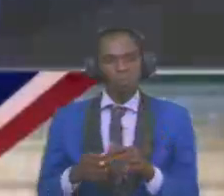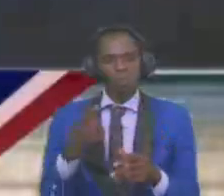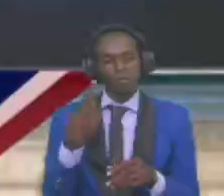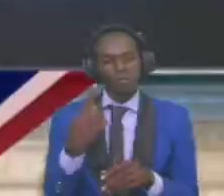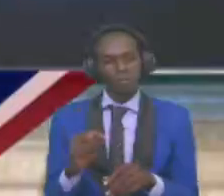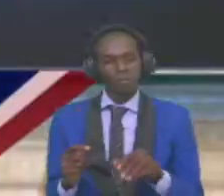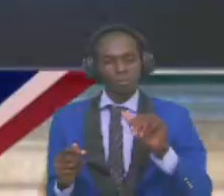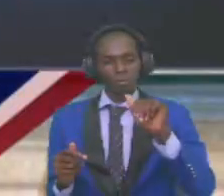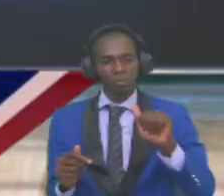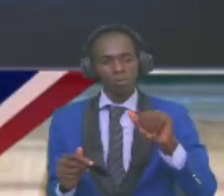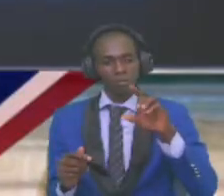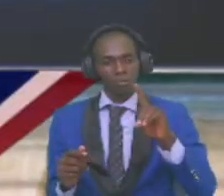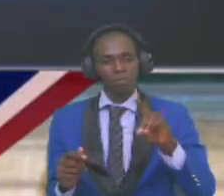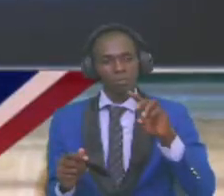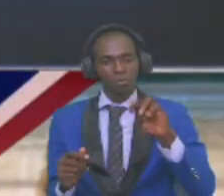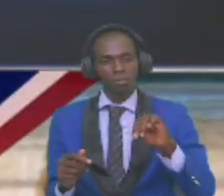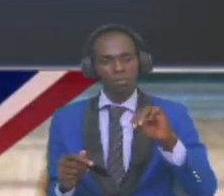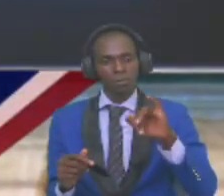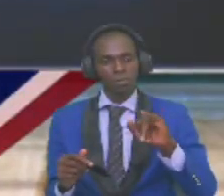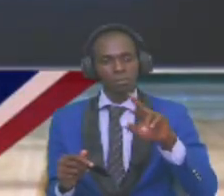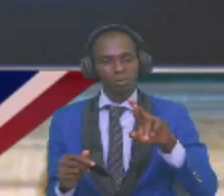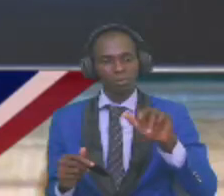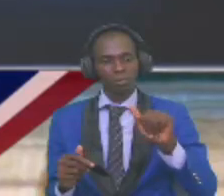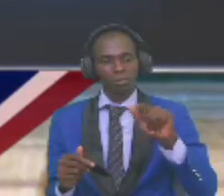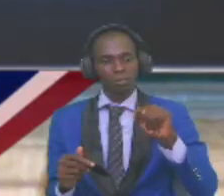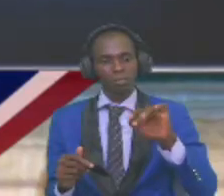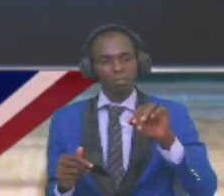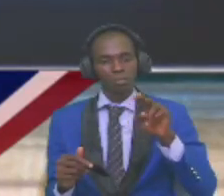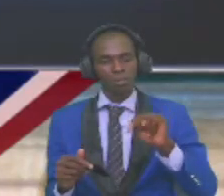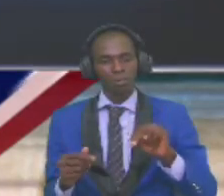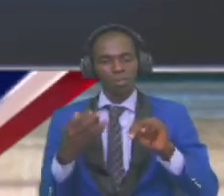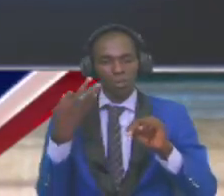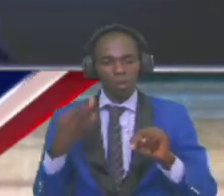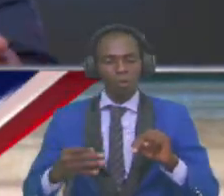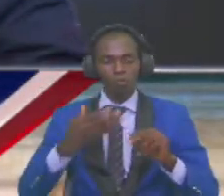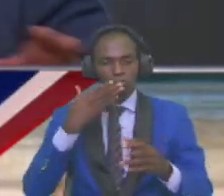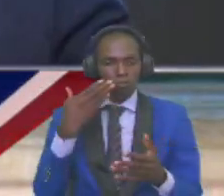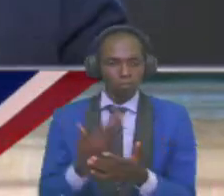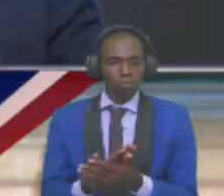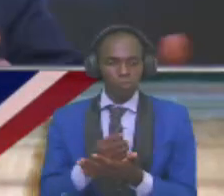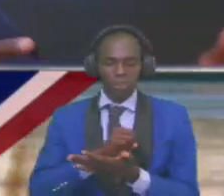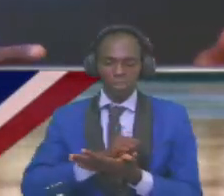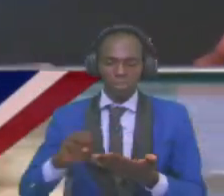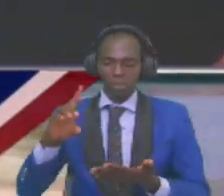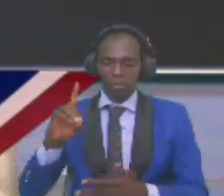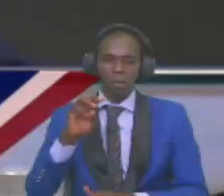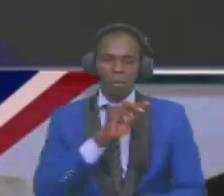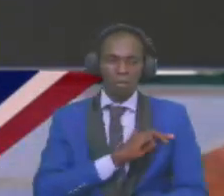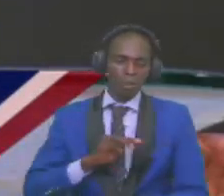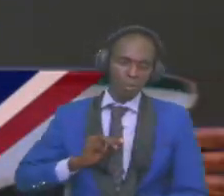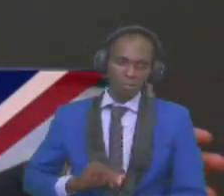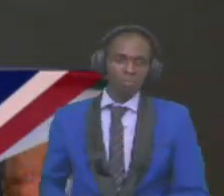ici c'est l'admiration des membres véritablement senti fier wells et jean